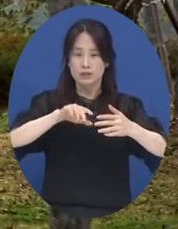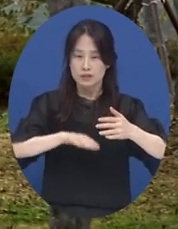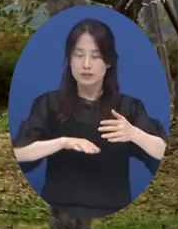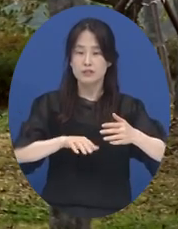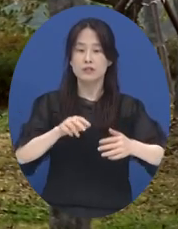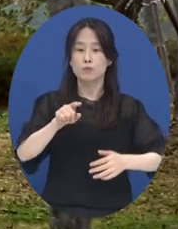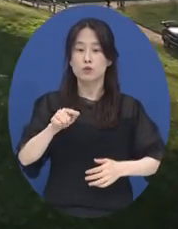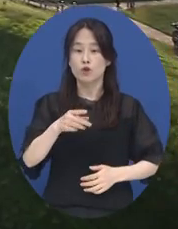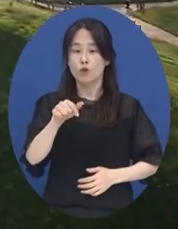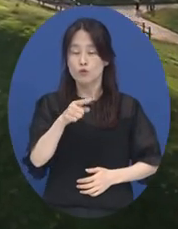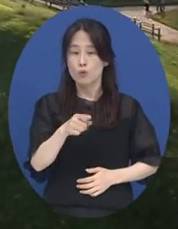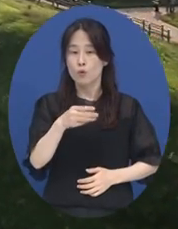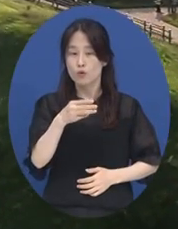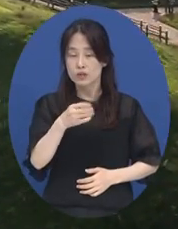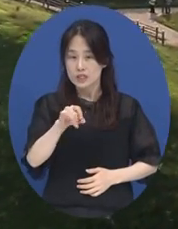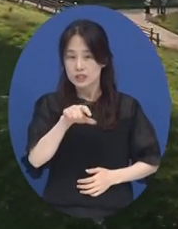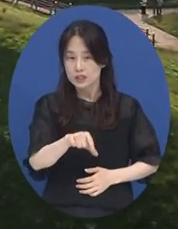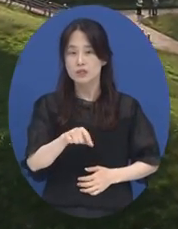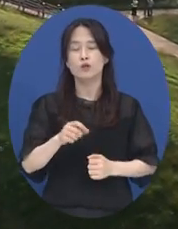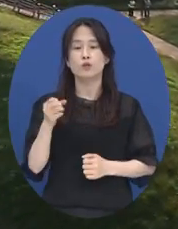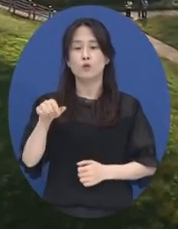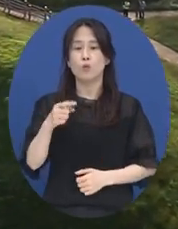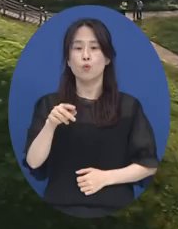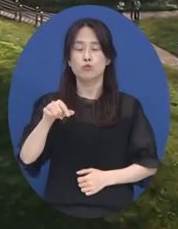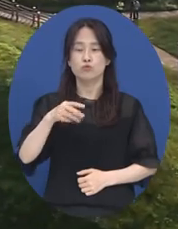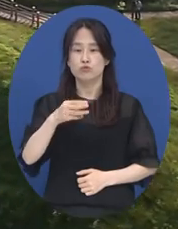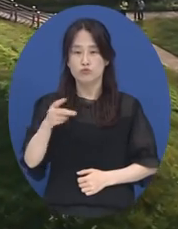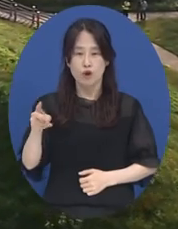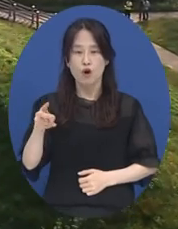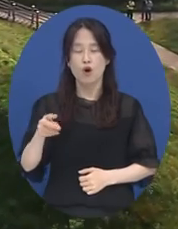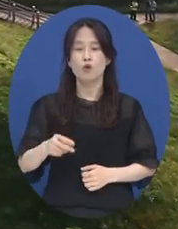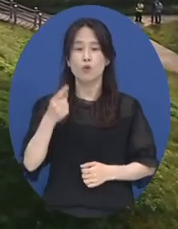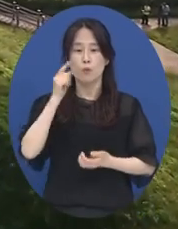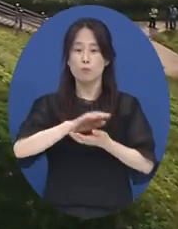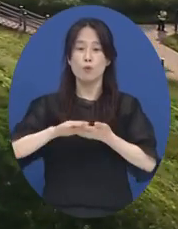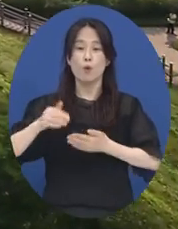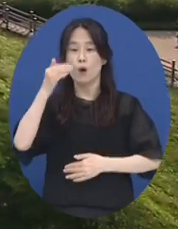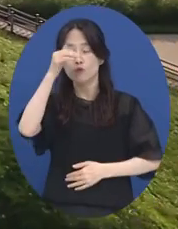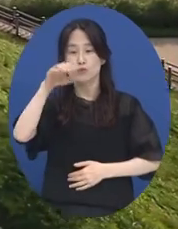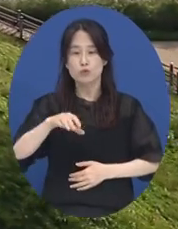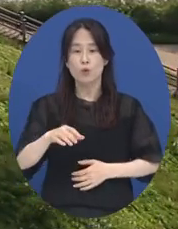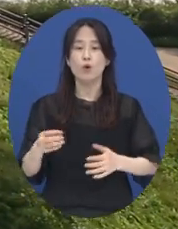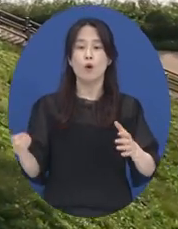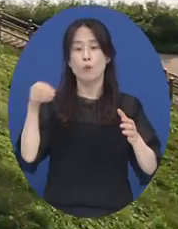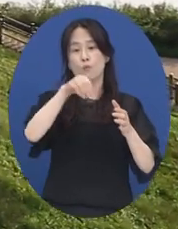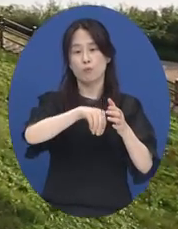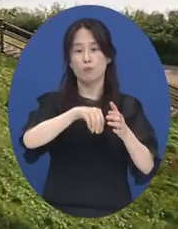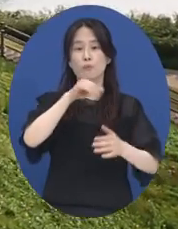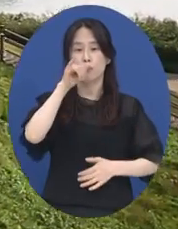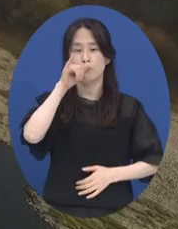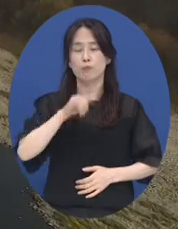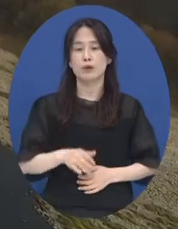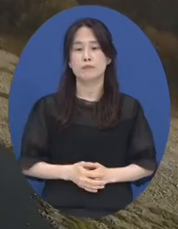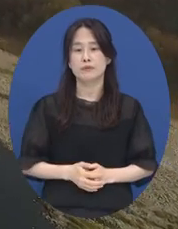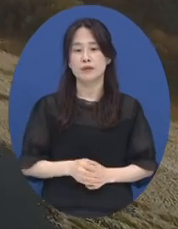선사유적지 부터 고구려 방포 성 평화 전망대 까지 역사 문화적 명소가 포함됐습니다